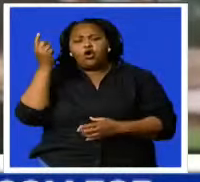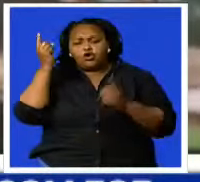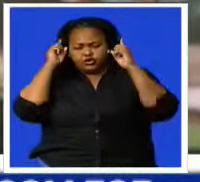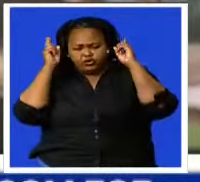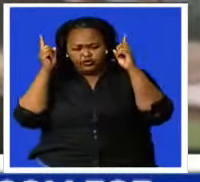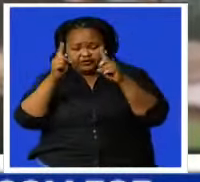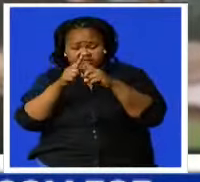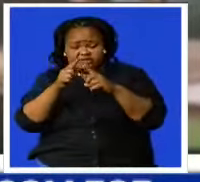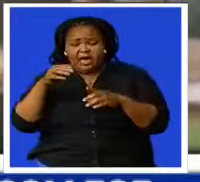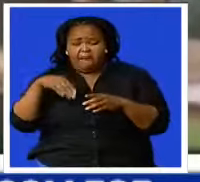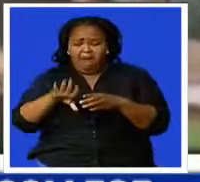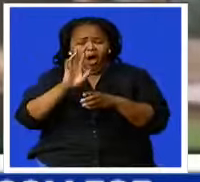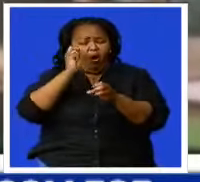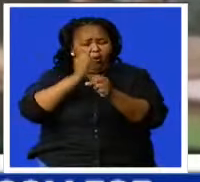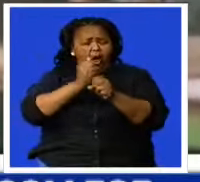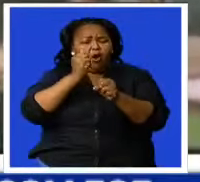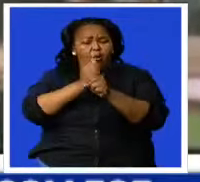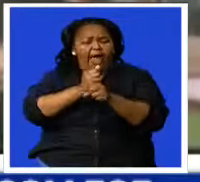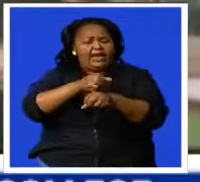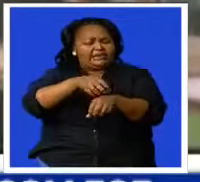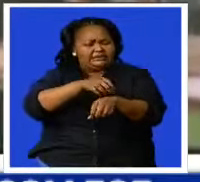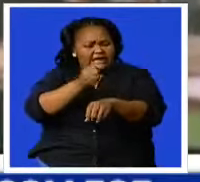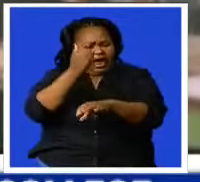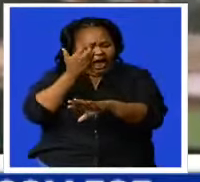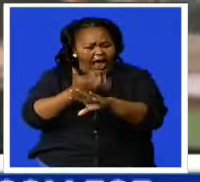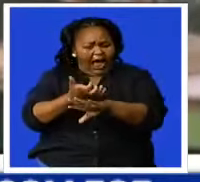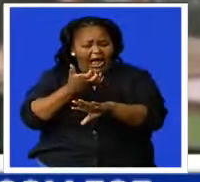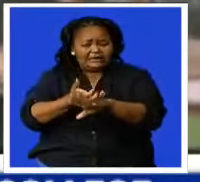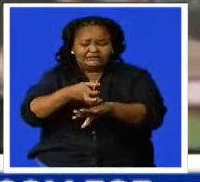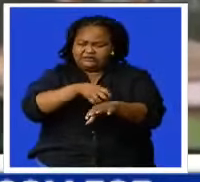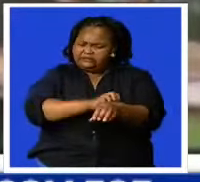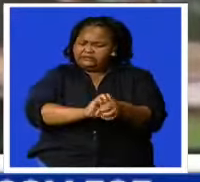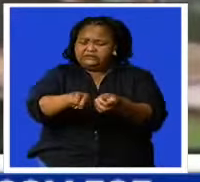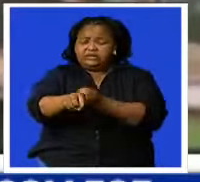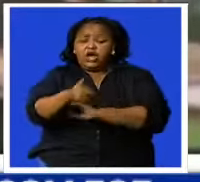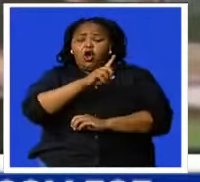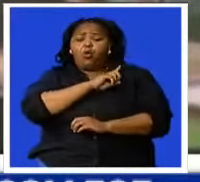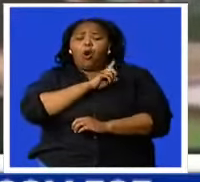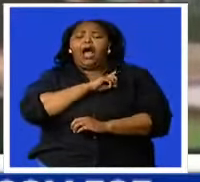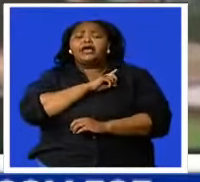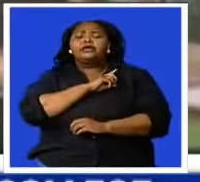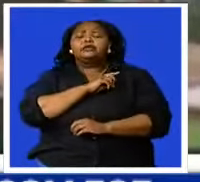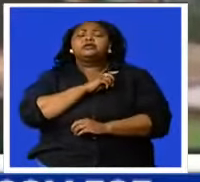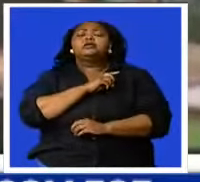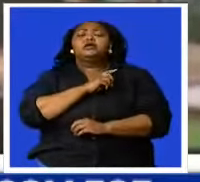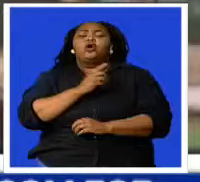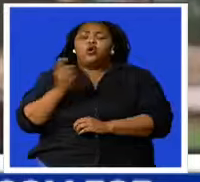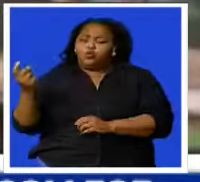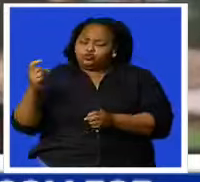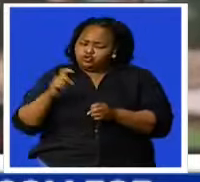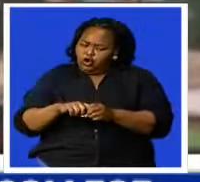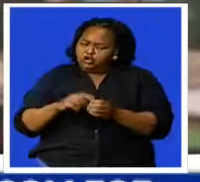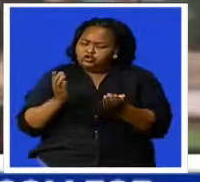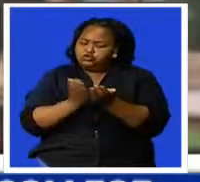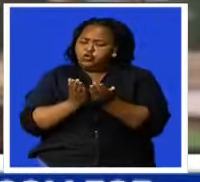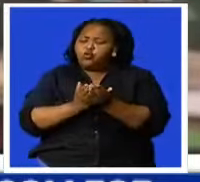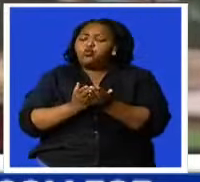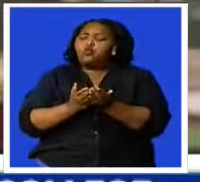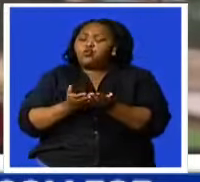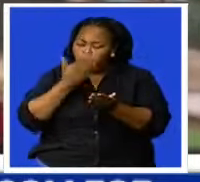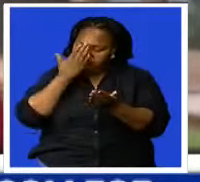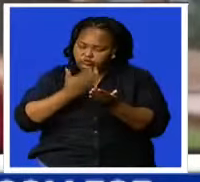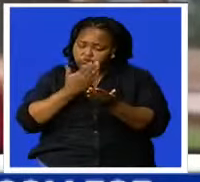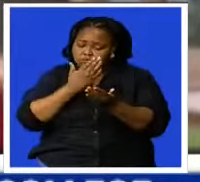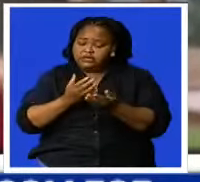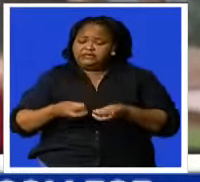lanawo ngoba empeleni udele kona lokho. Simnika kudla, simnikele class,